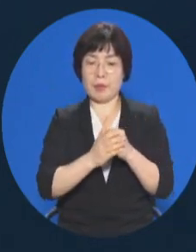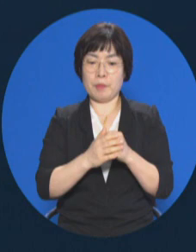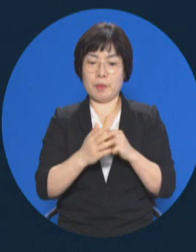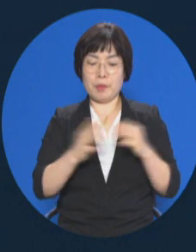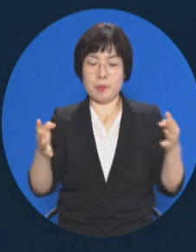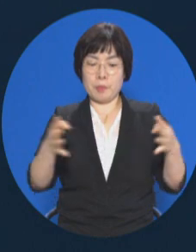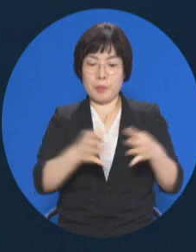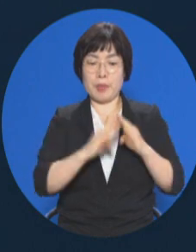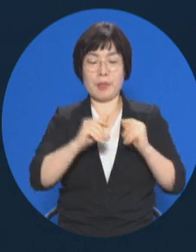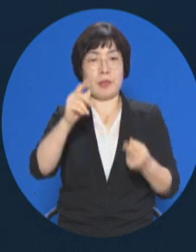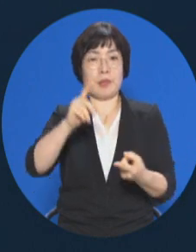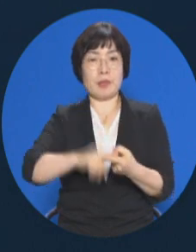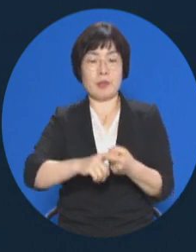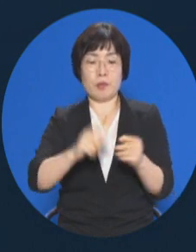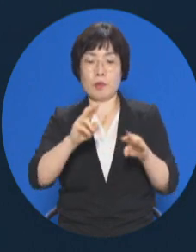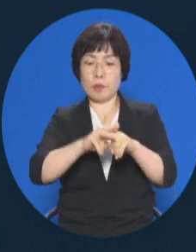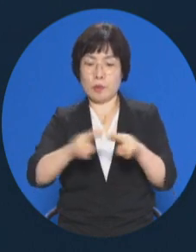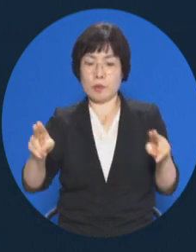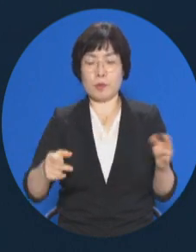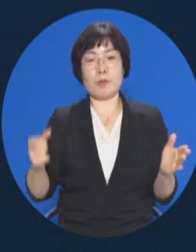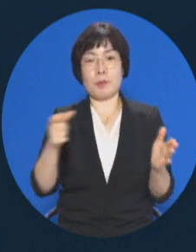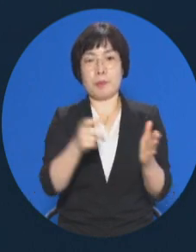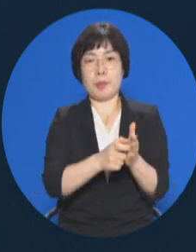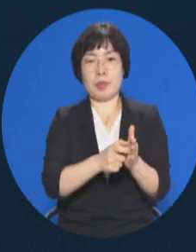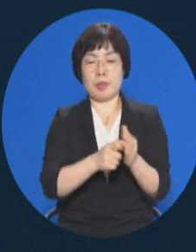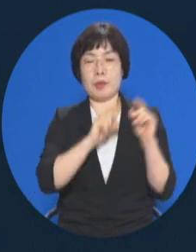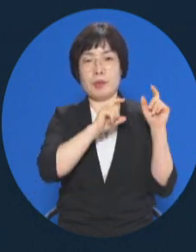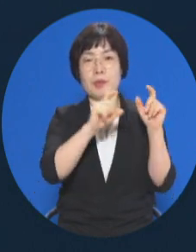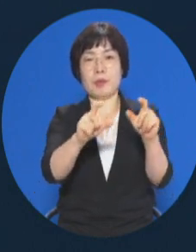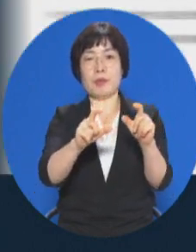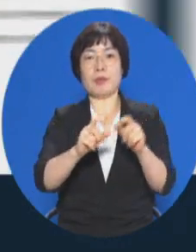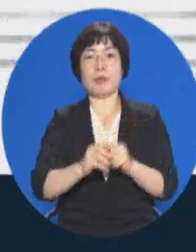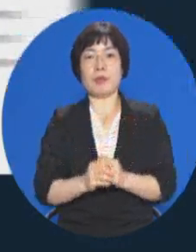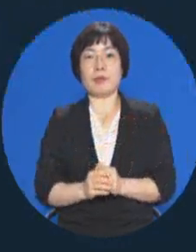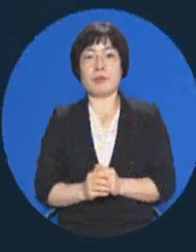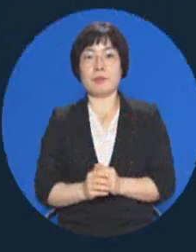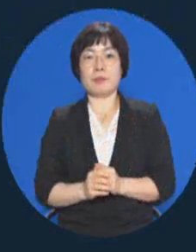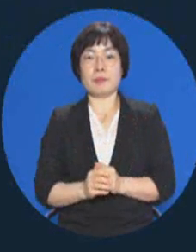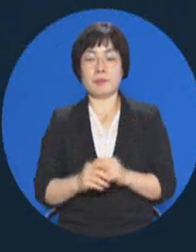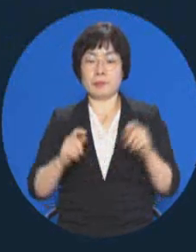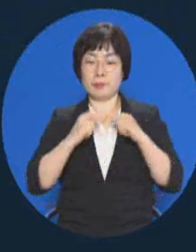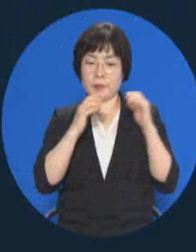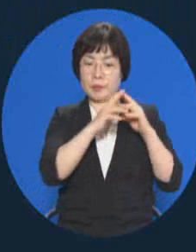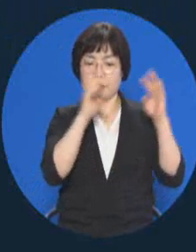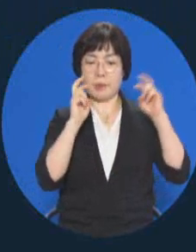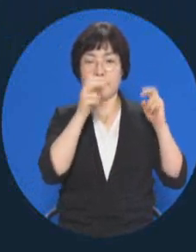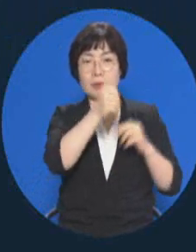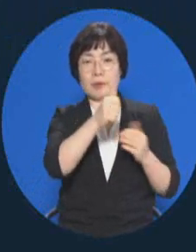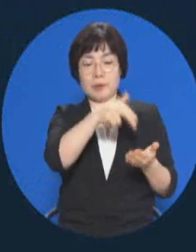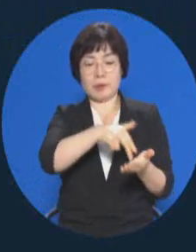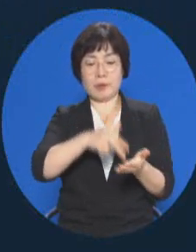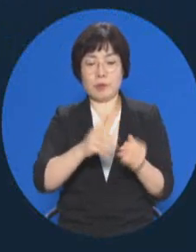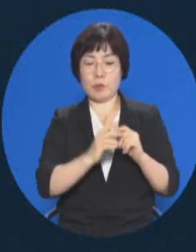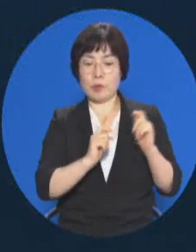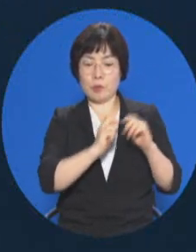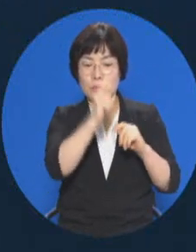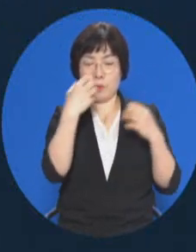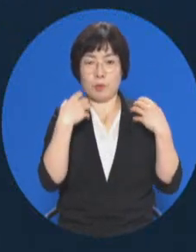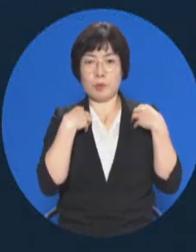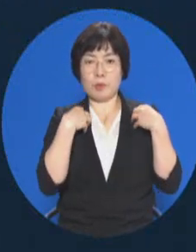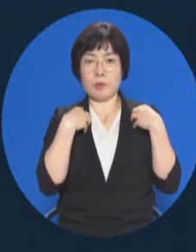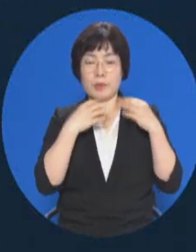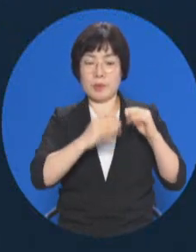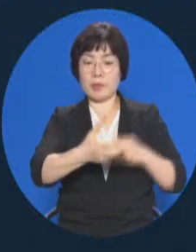취득한 용지에 대해 말소 등기 절차를 이행하라는 겁니다. 또한 개발 사업자 역시 공군의 토지